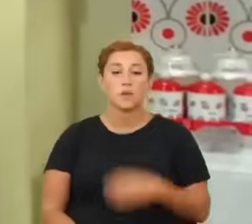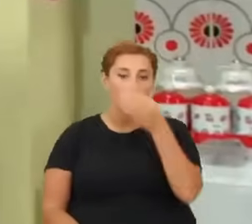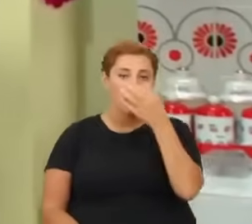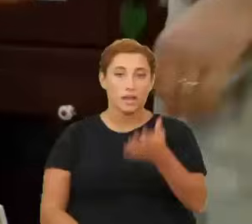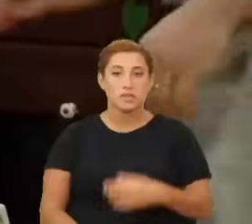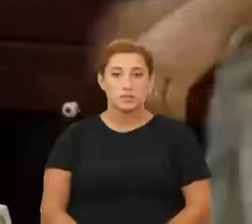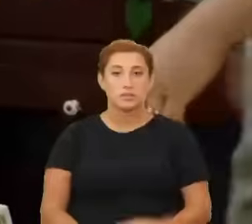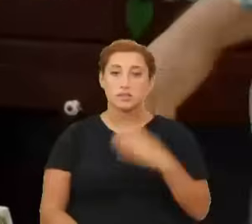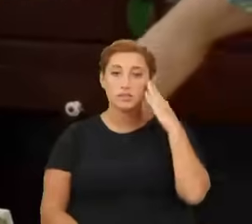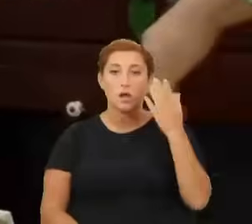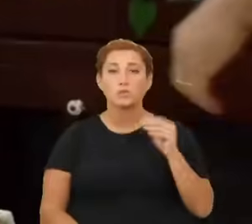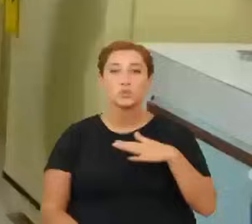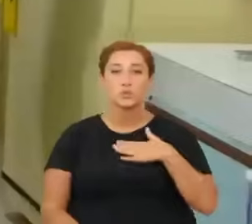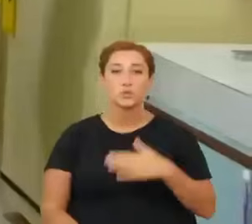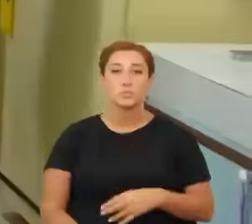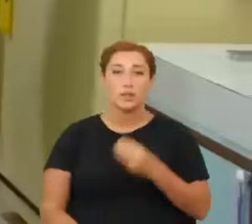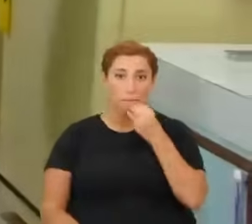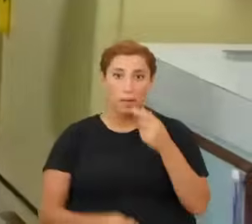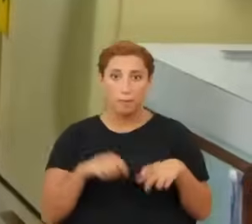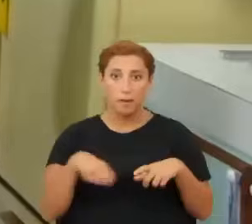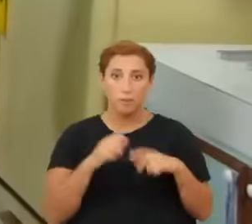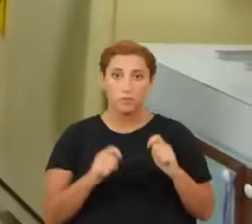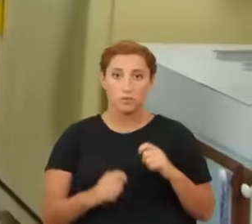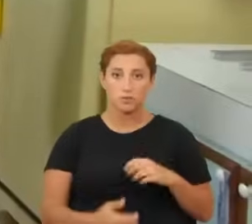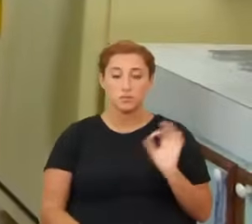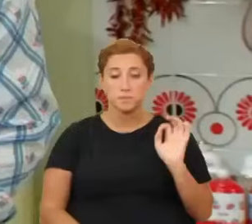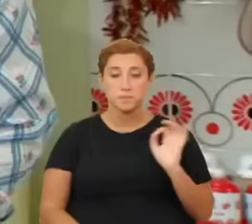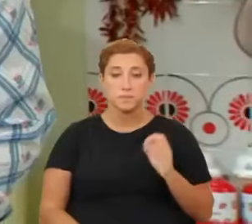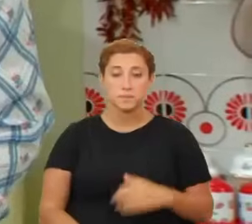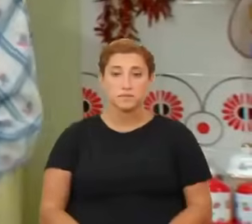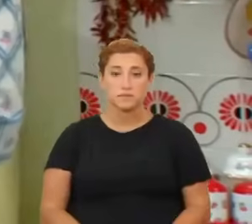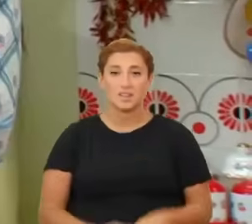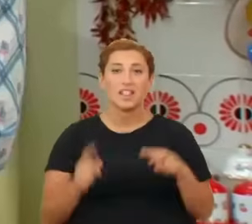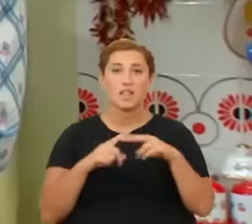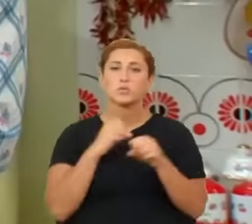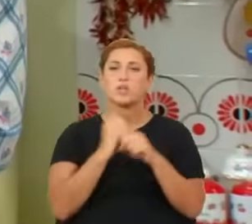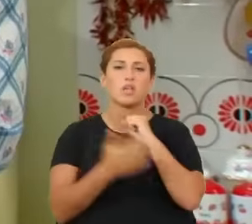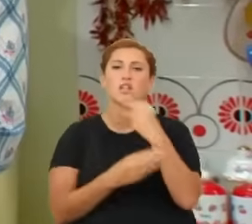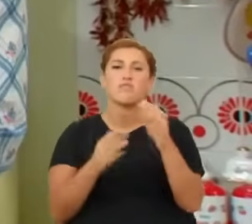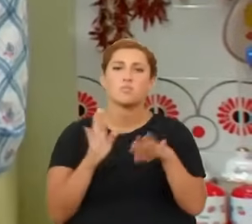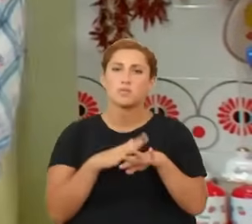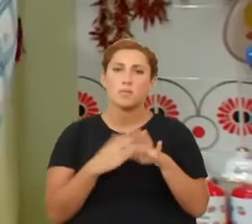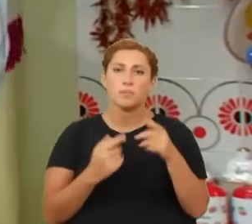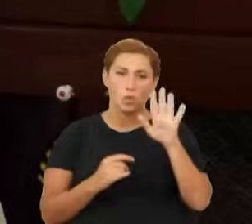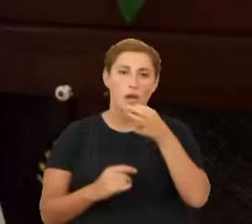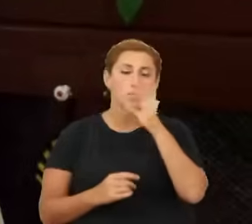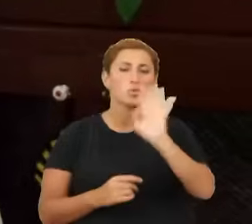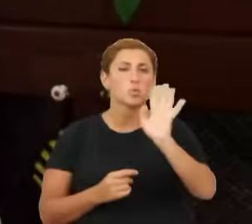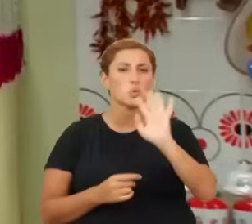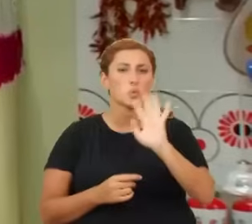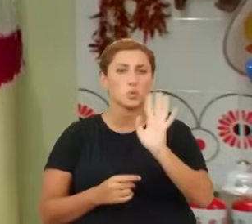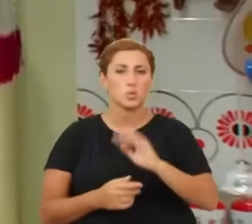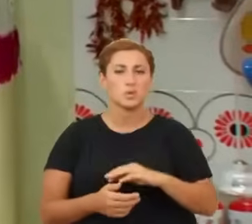Kolay gelsin. Sağ ol çocuğum. Yemek mi yapıyorsun? Hı. Nazlı ile Gülden niye yardım etmiyorlar sana? Dur haber ver. Yok yok